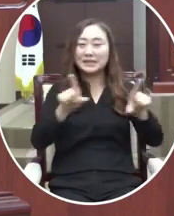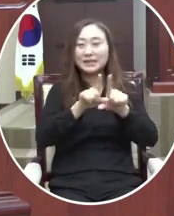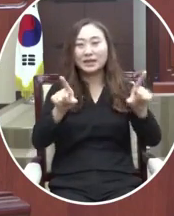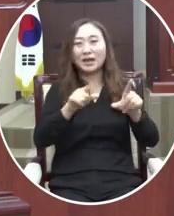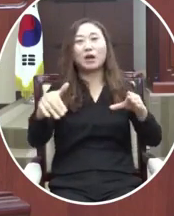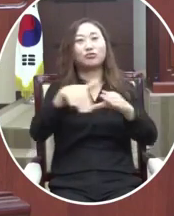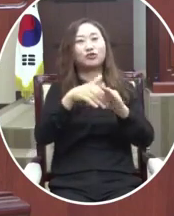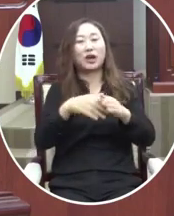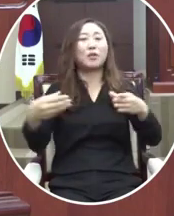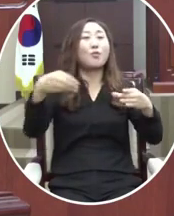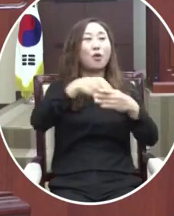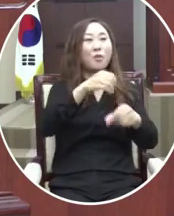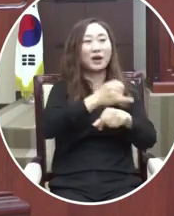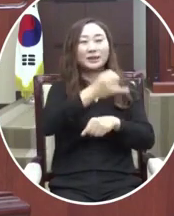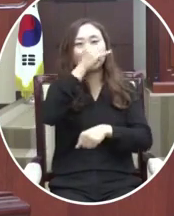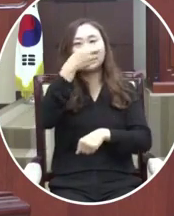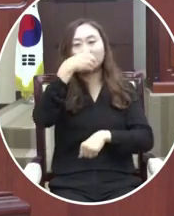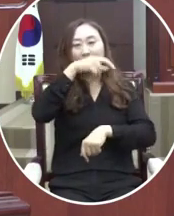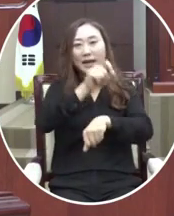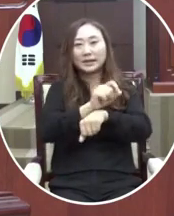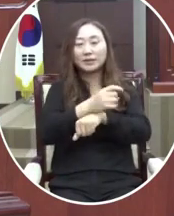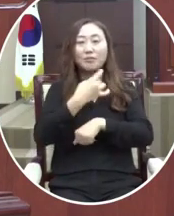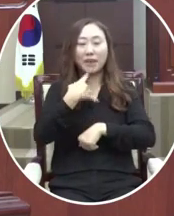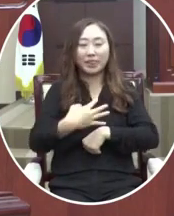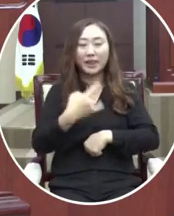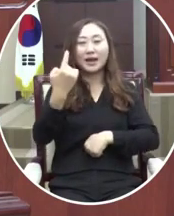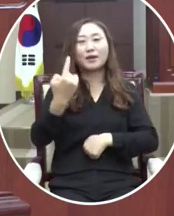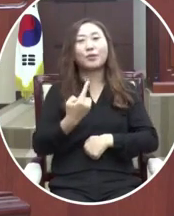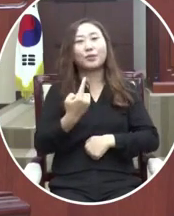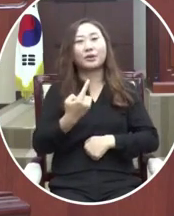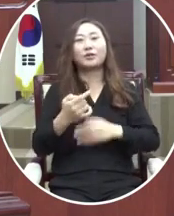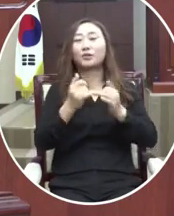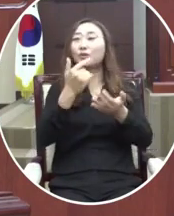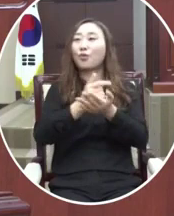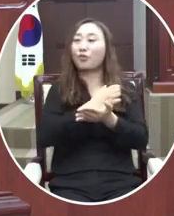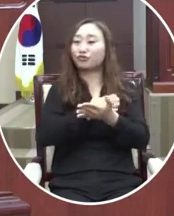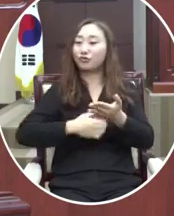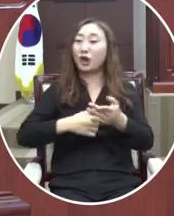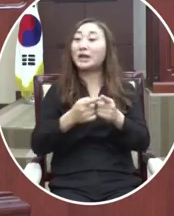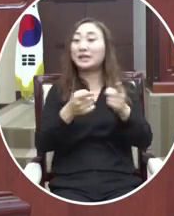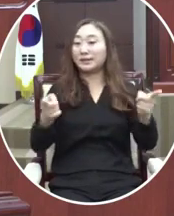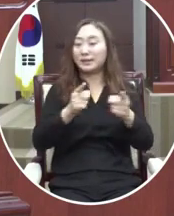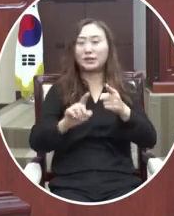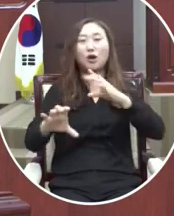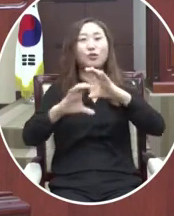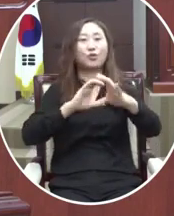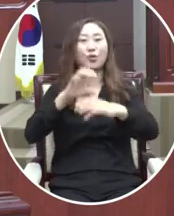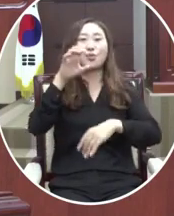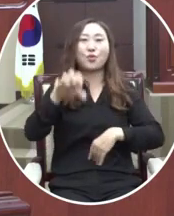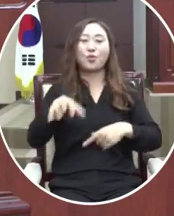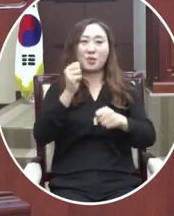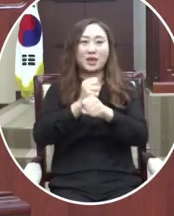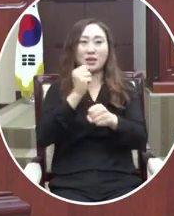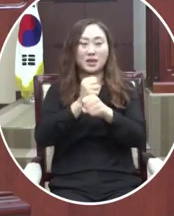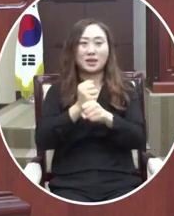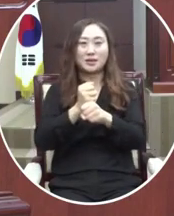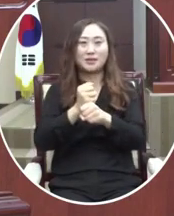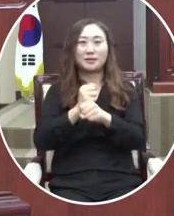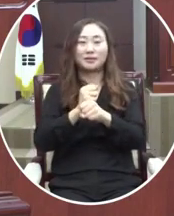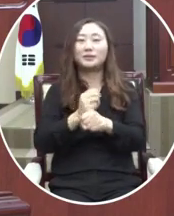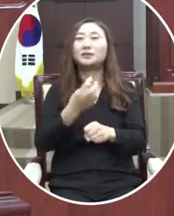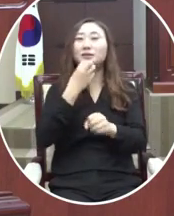문화를 입히고자 하는 노력은 단순히 행정 업무를 처리하러 오던 노구 로비를 문화 소통공간으로 만드는 노력으로